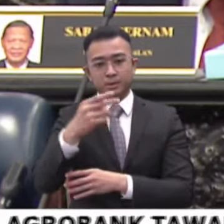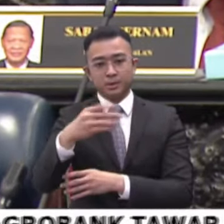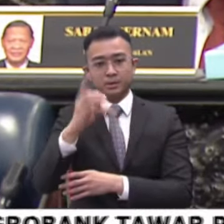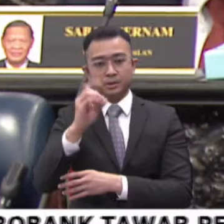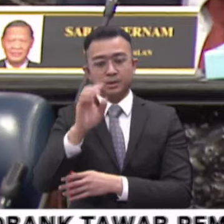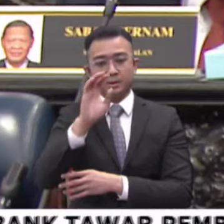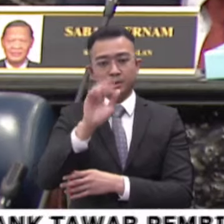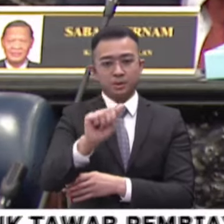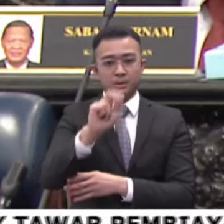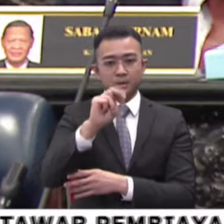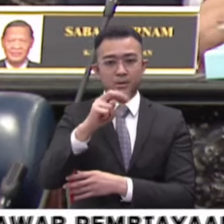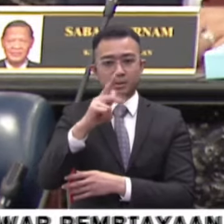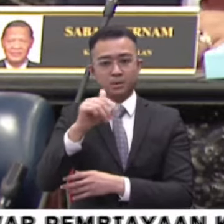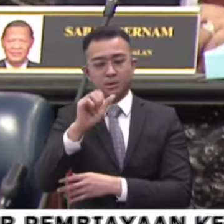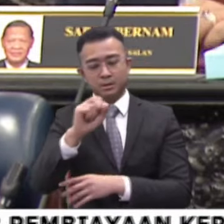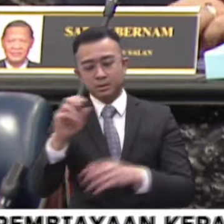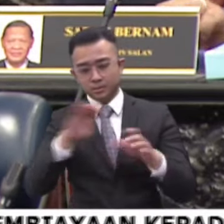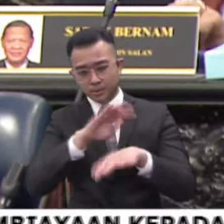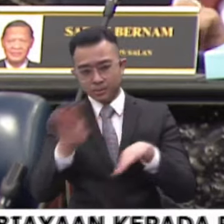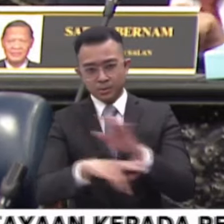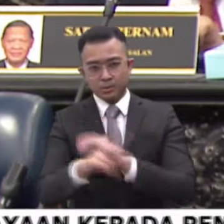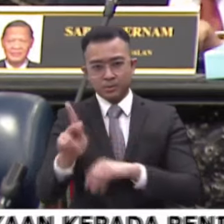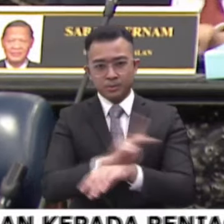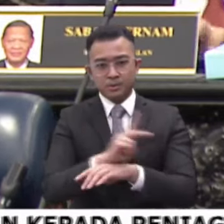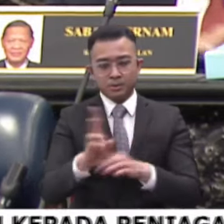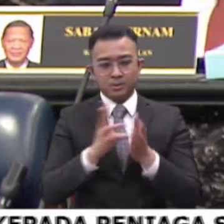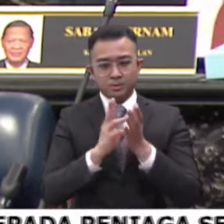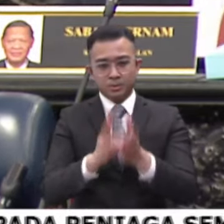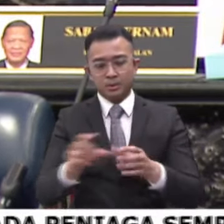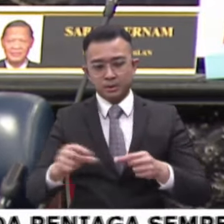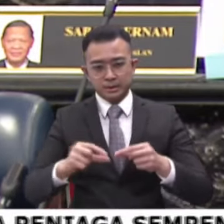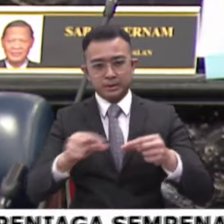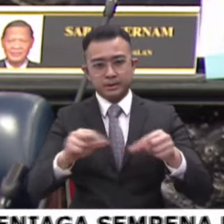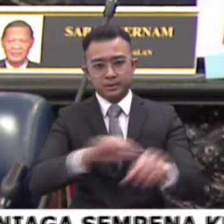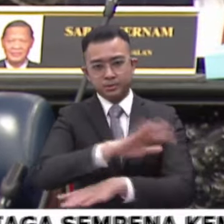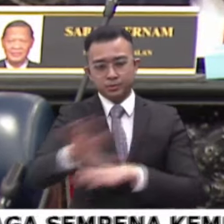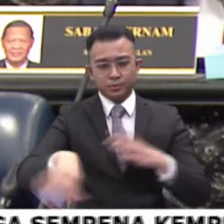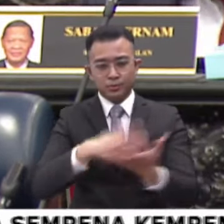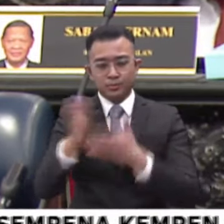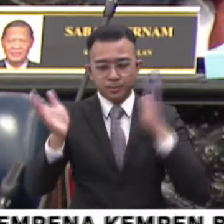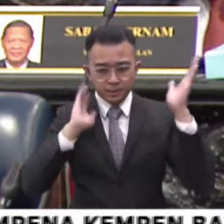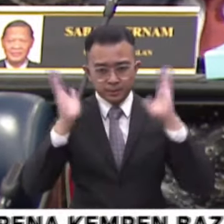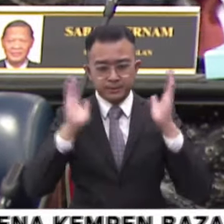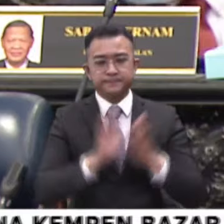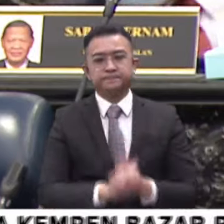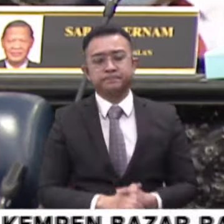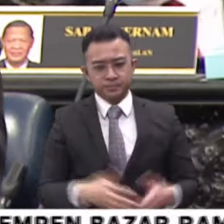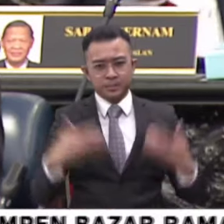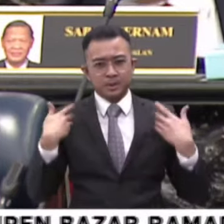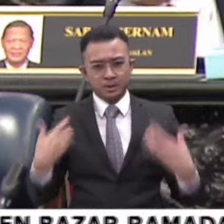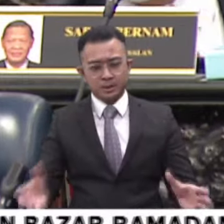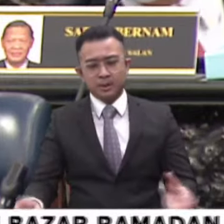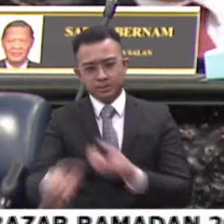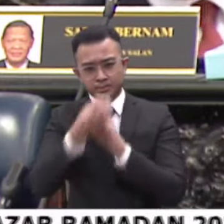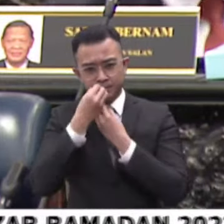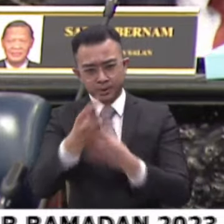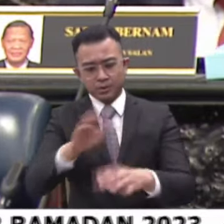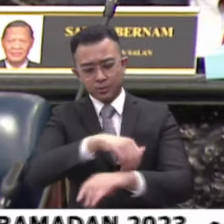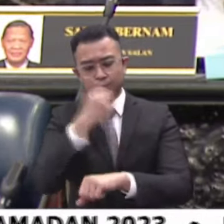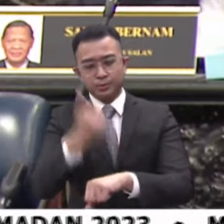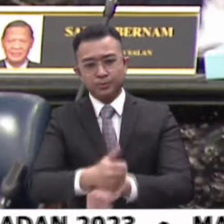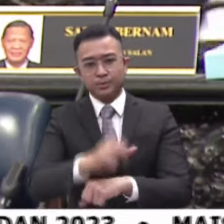Angkasa adalah sebuah koperasi yang mewakili gerakan koperasi seluruh Malaysia yang telah diisytiharkan